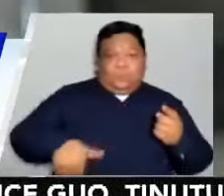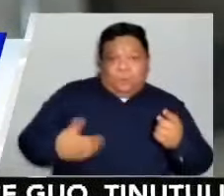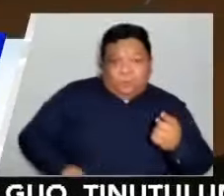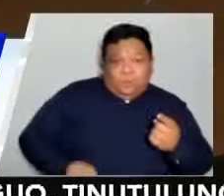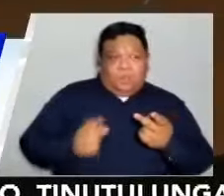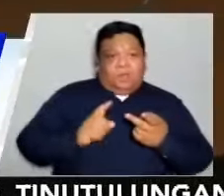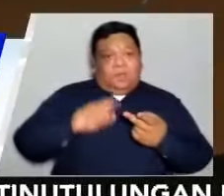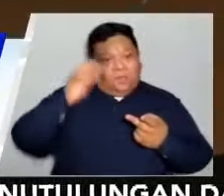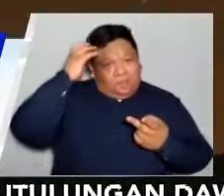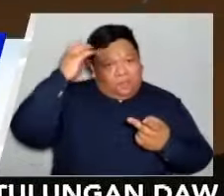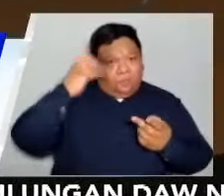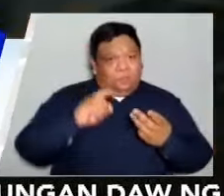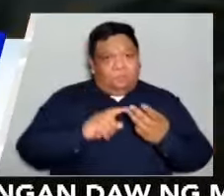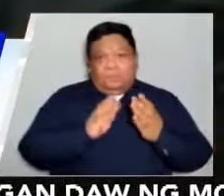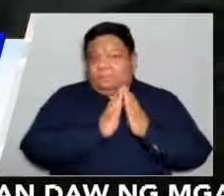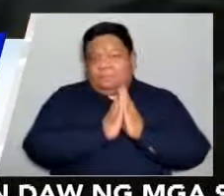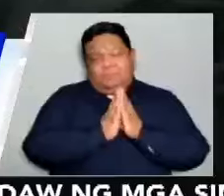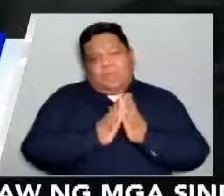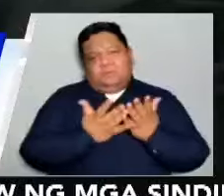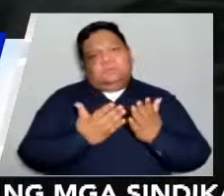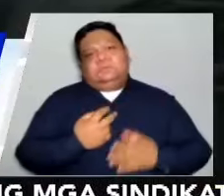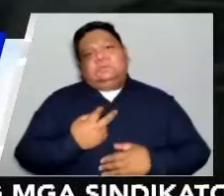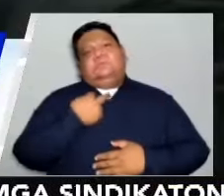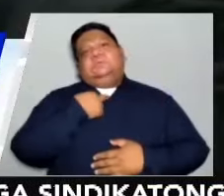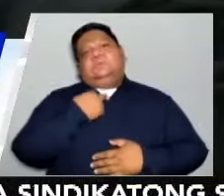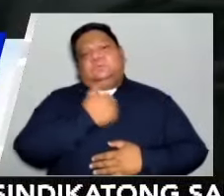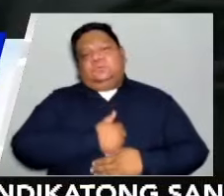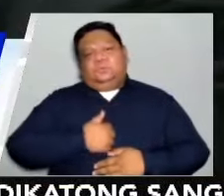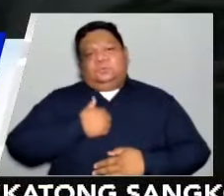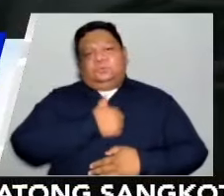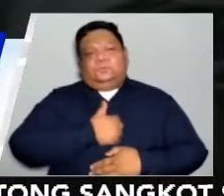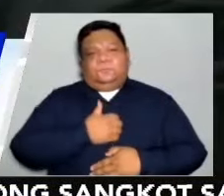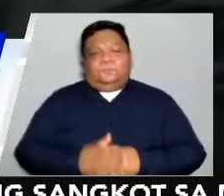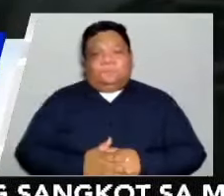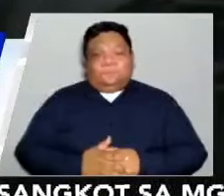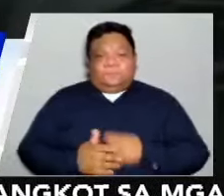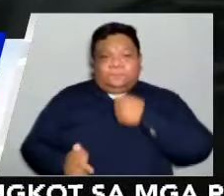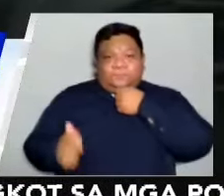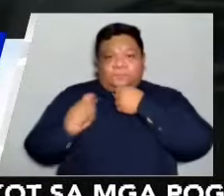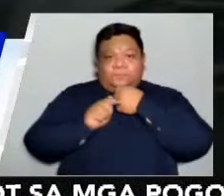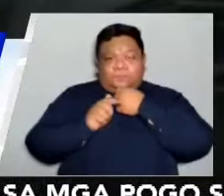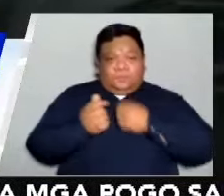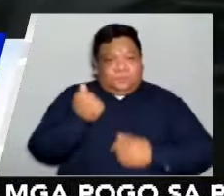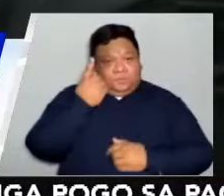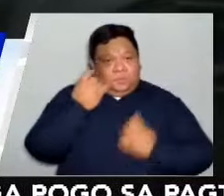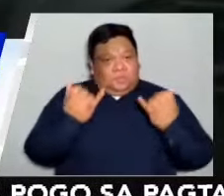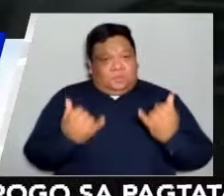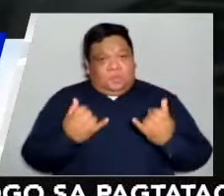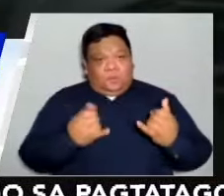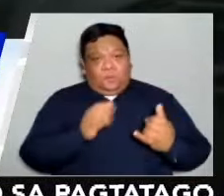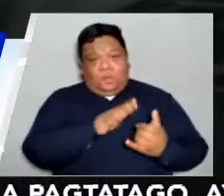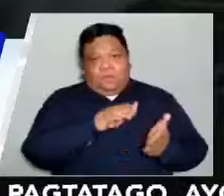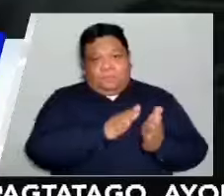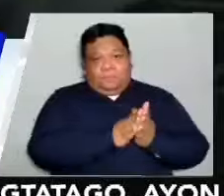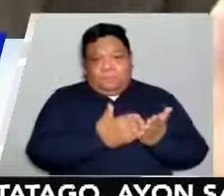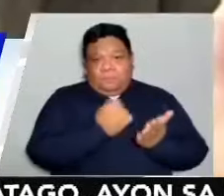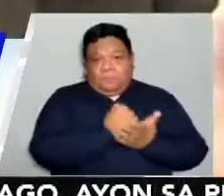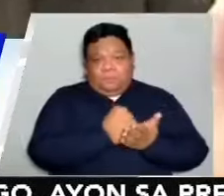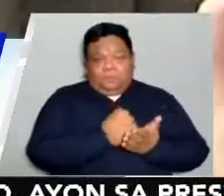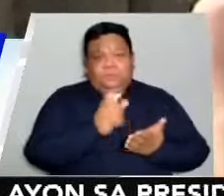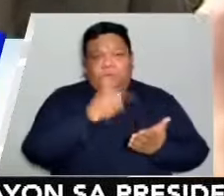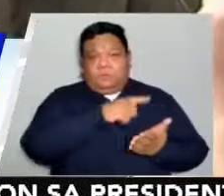game Sa ngayon hindi pa kanselado ang Philippine passport ni Alice pero nakikipag-ugnayan na ang DFA sa DOJ para rito